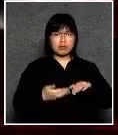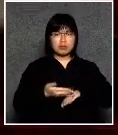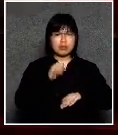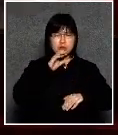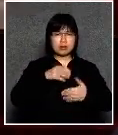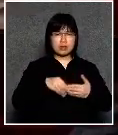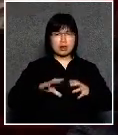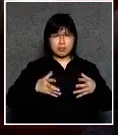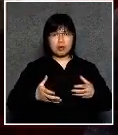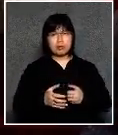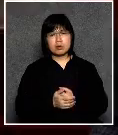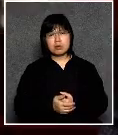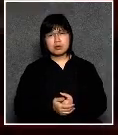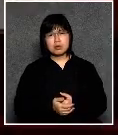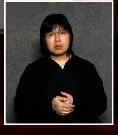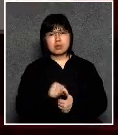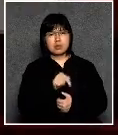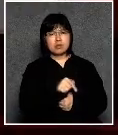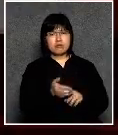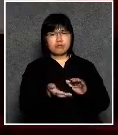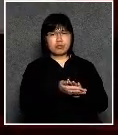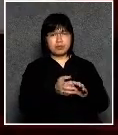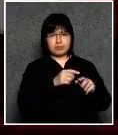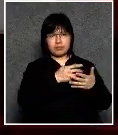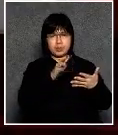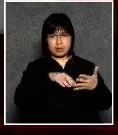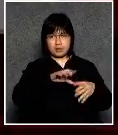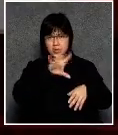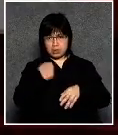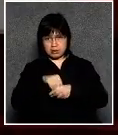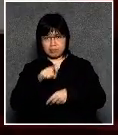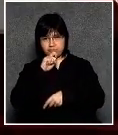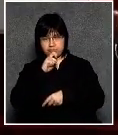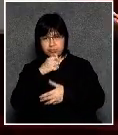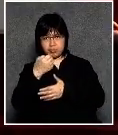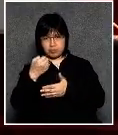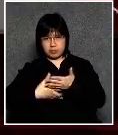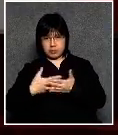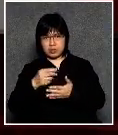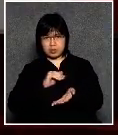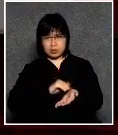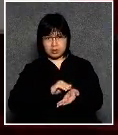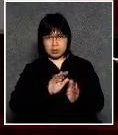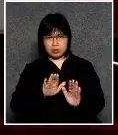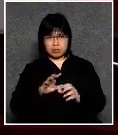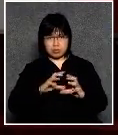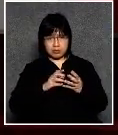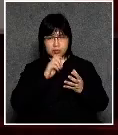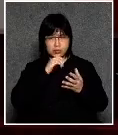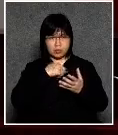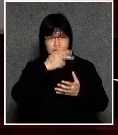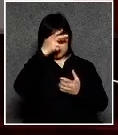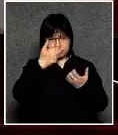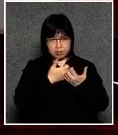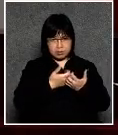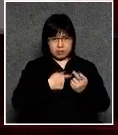布。呢一個附表納入附表嘅呢度有總共有幾多啊？醫療輔助隊、審計處、政府統計處、民